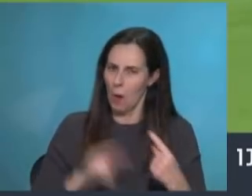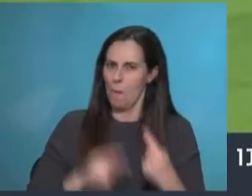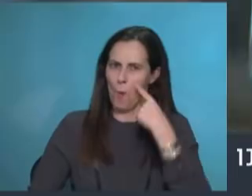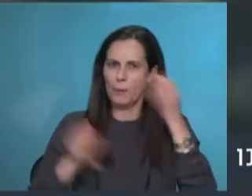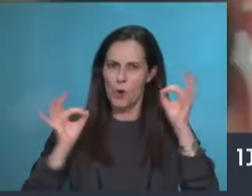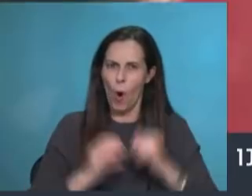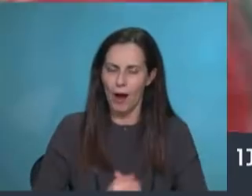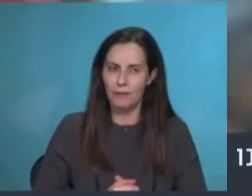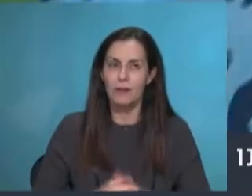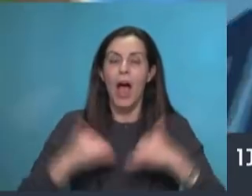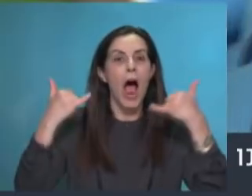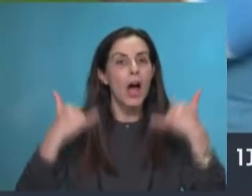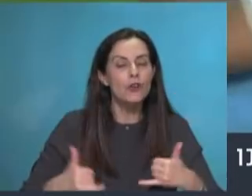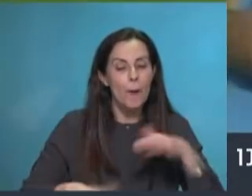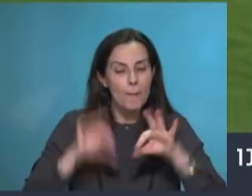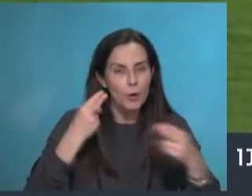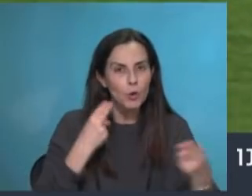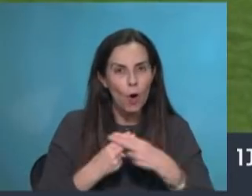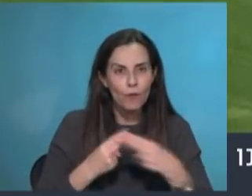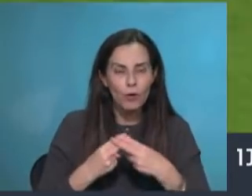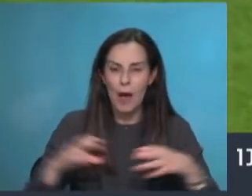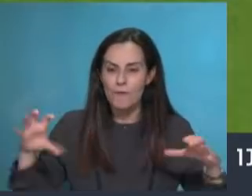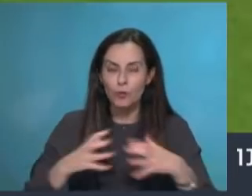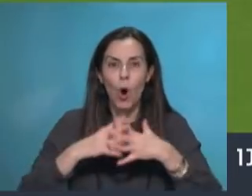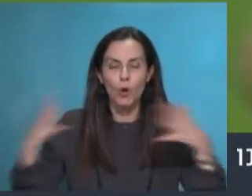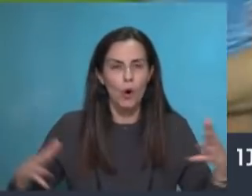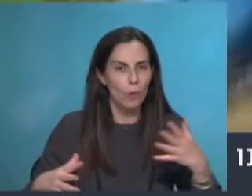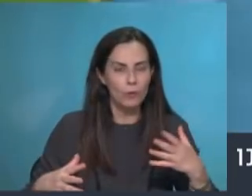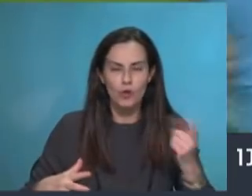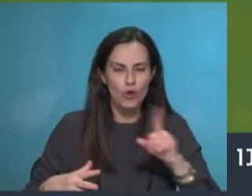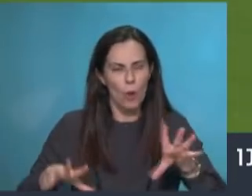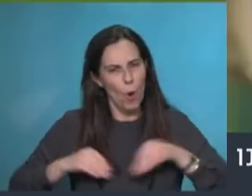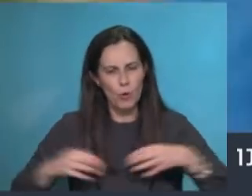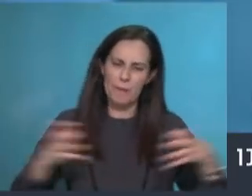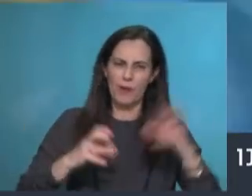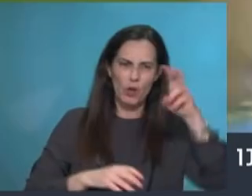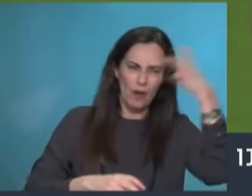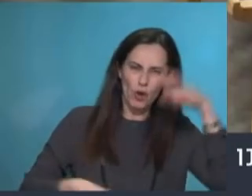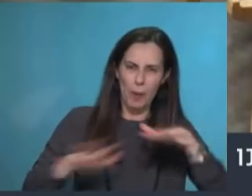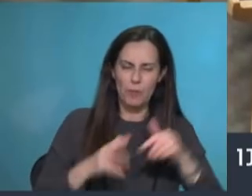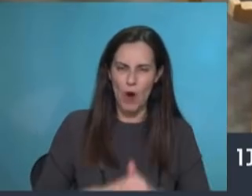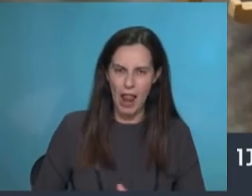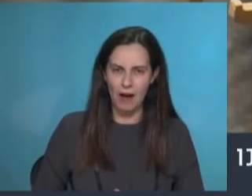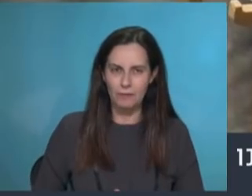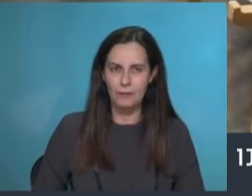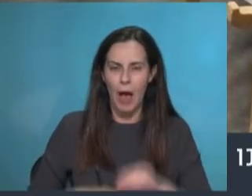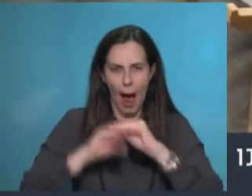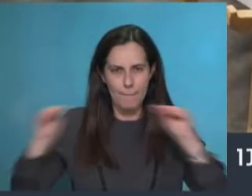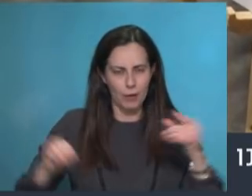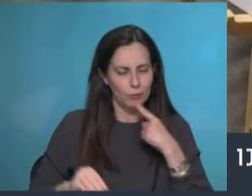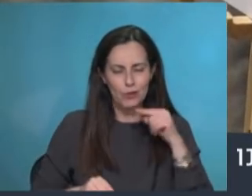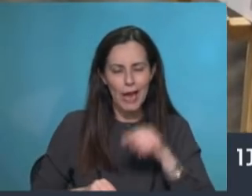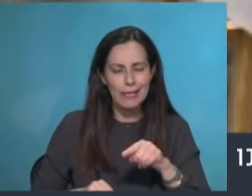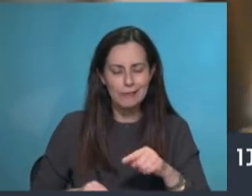במיוחד. בימים אלה כשהבחירות בפתח והמפלגות הגדולות אומרות שלא ישבו עם המפלגות הערביות בממשלה, הרצוג טוען שאצלו